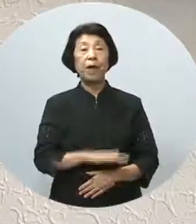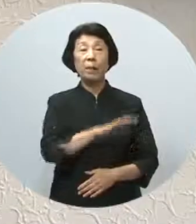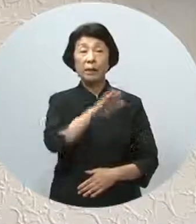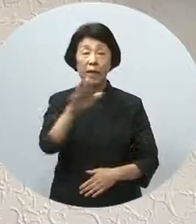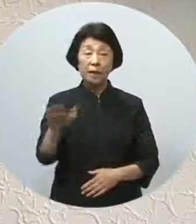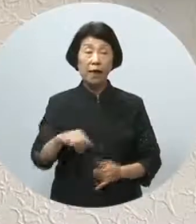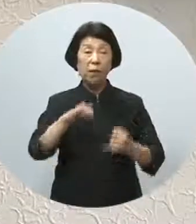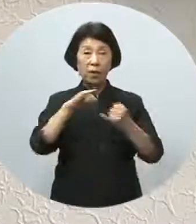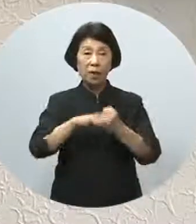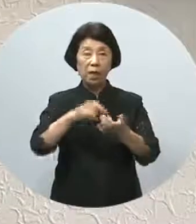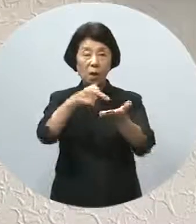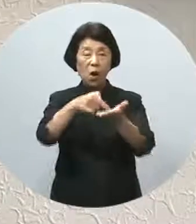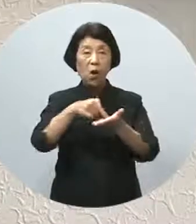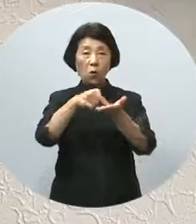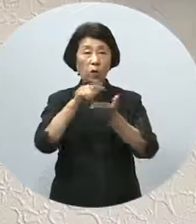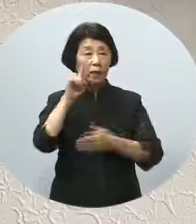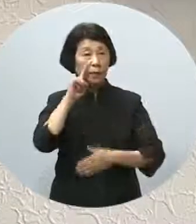皆さんもぜひ応募してみてくださいね